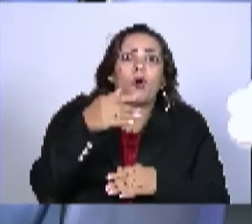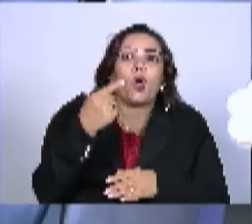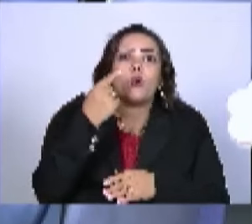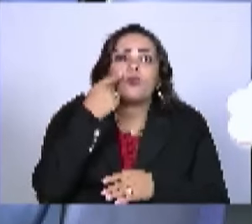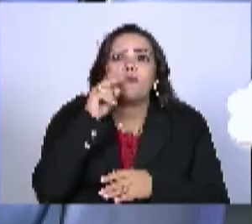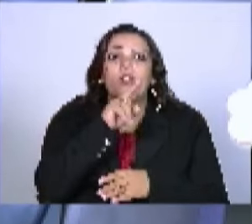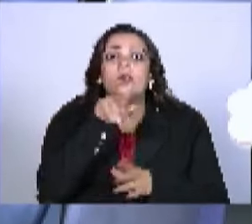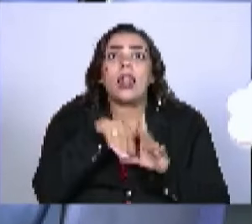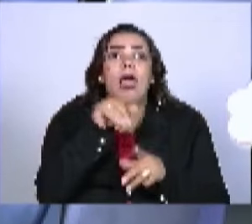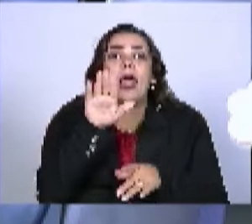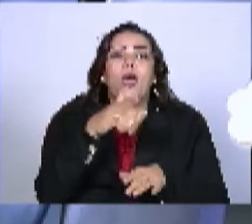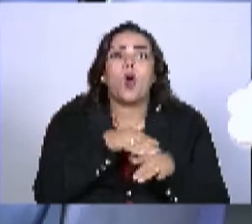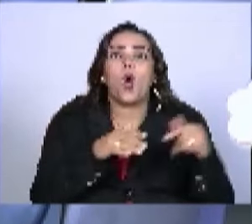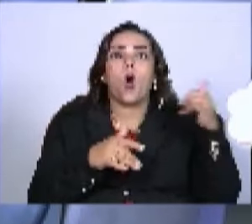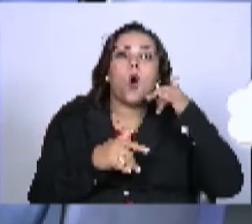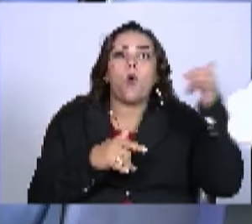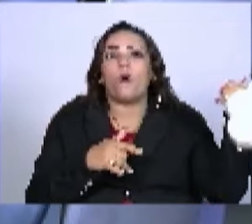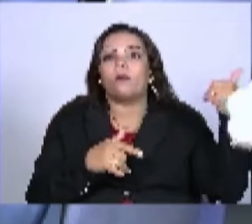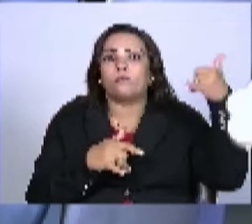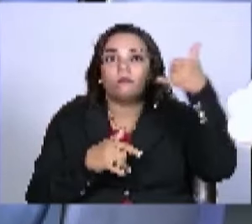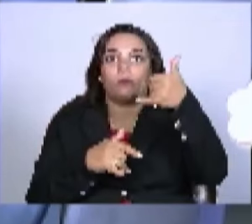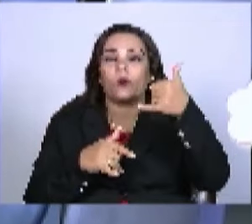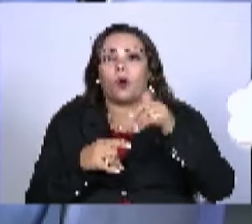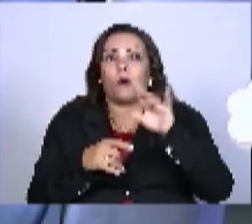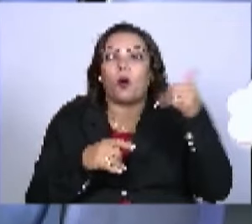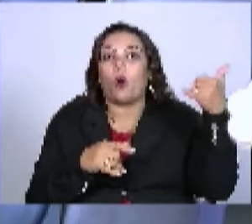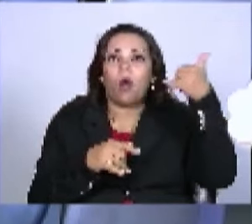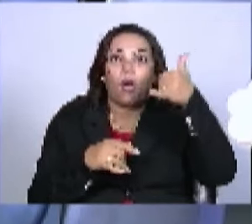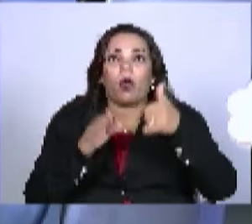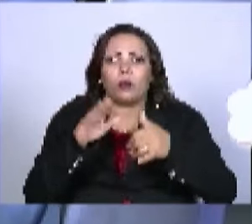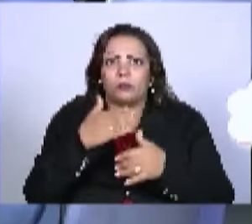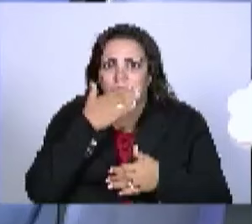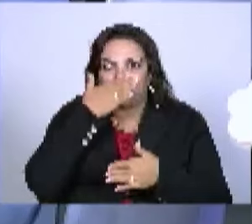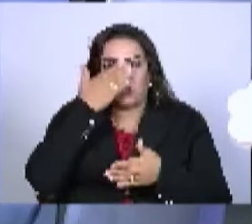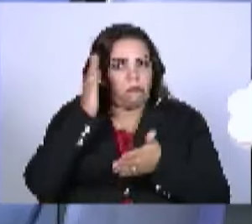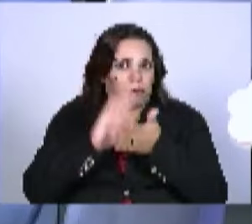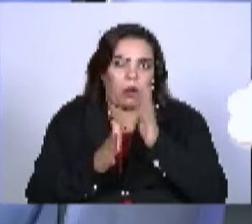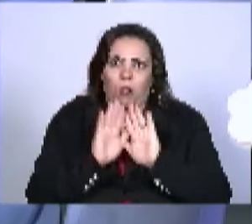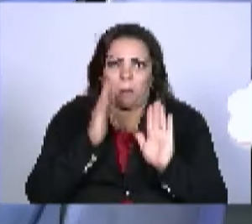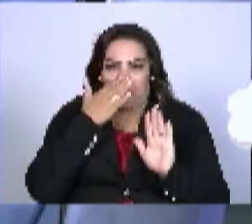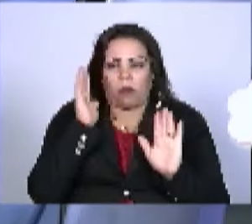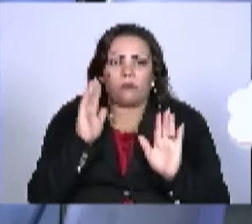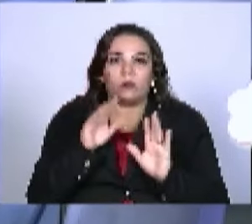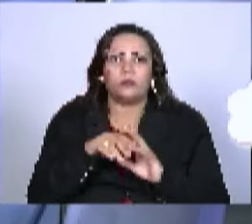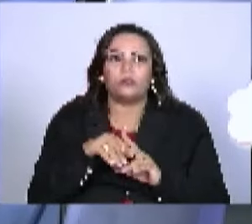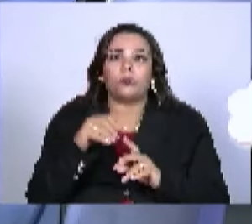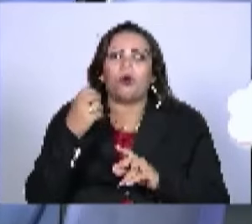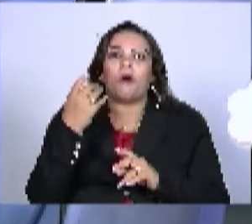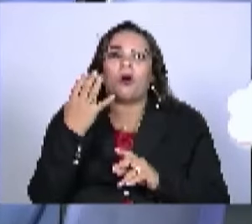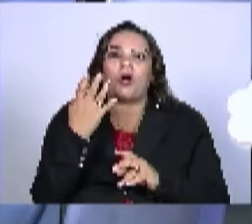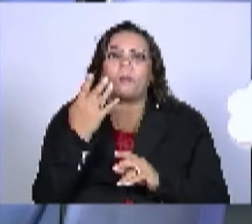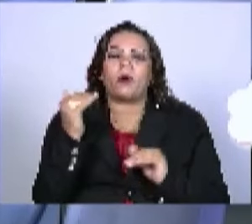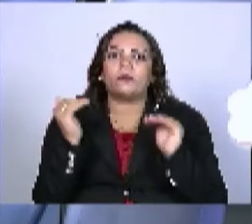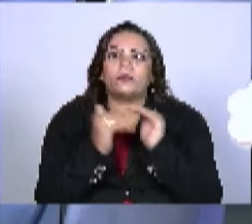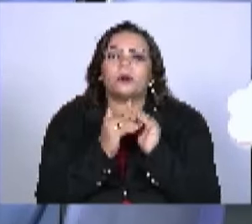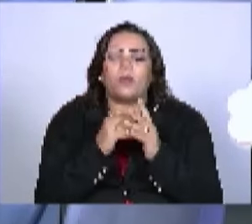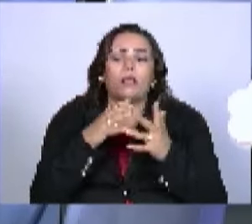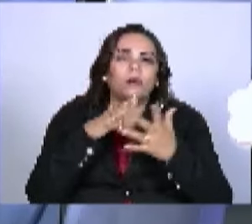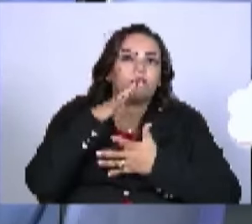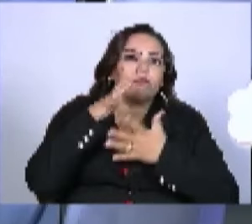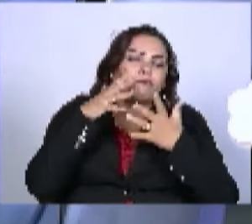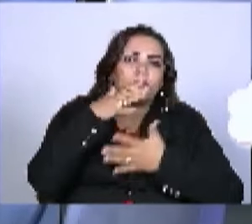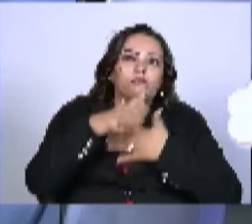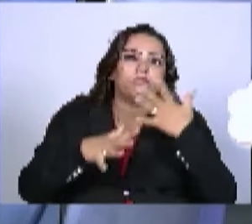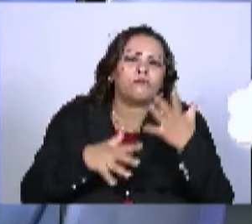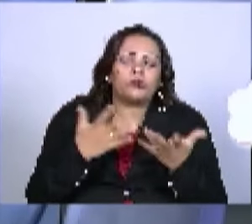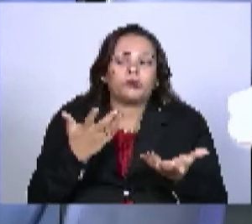اسال عليه وهو كلمهم وبيطمن يعني اطمنوا عليه ولا لا قالوا ما نعرفش عنه حاجه عدى اربع ايام وانا قلقانه عليه